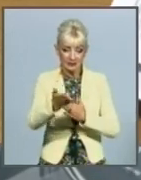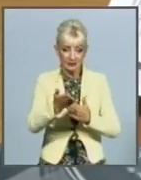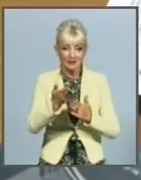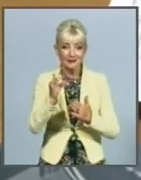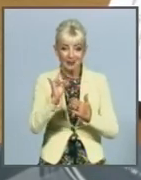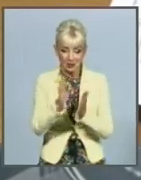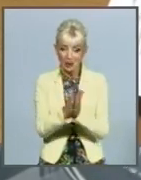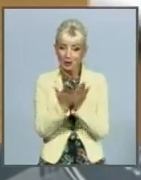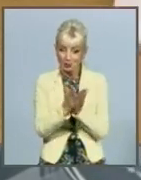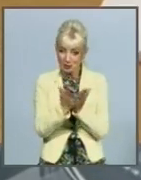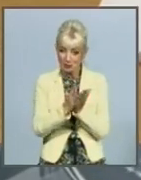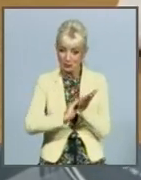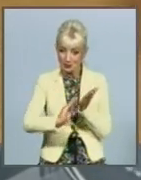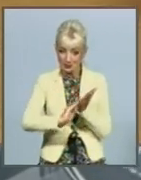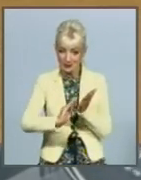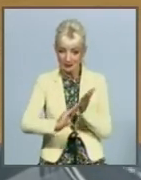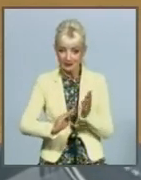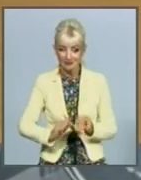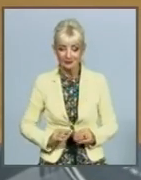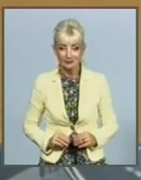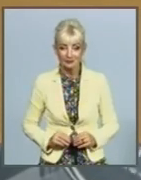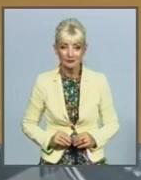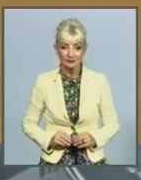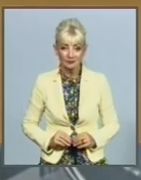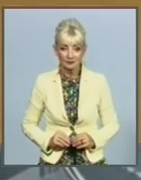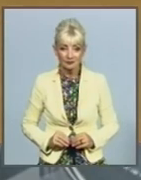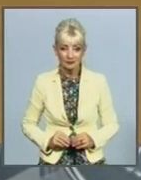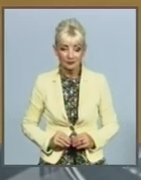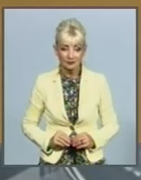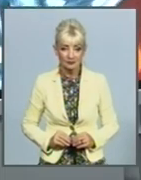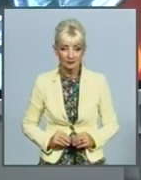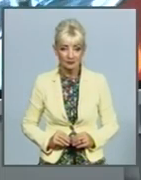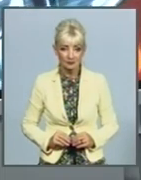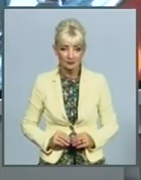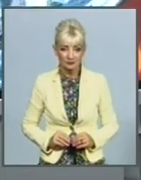навчальний посібник. Яна Біляєва, Олександр Іванов, Харківські звісті.